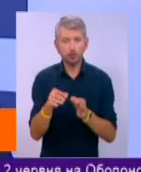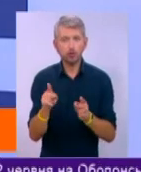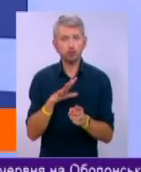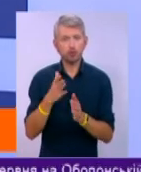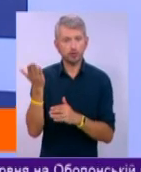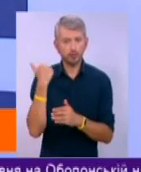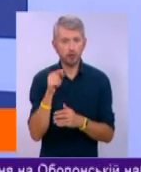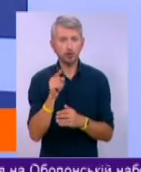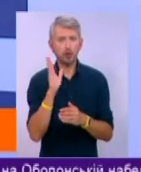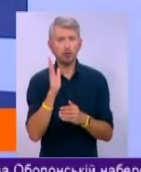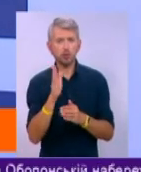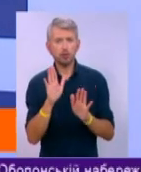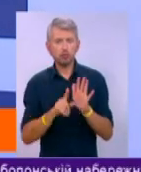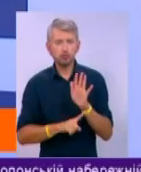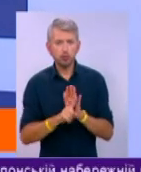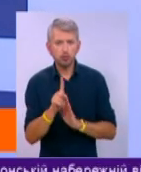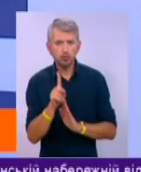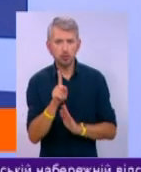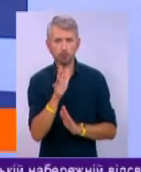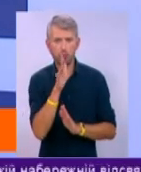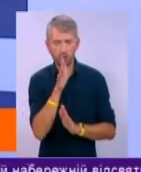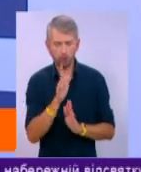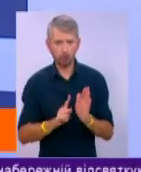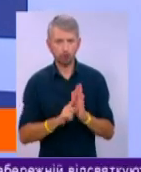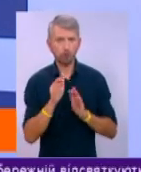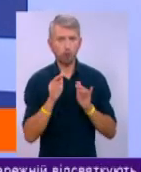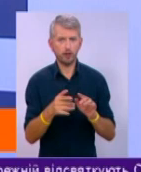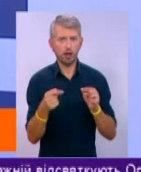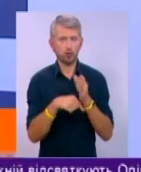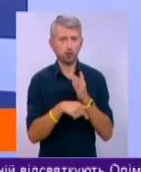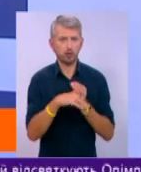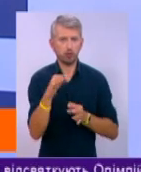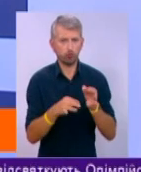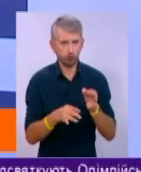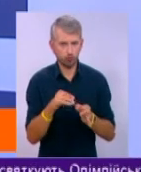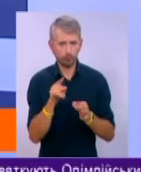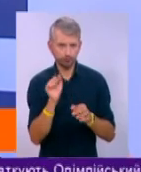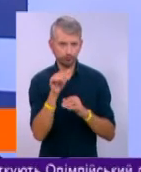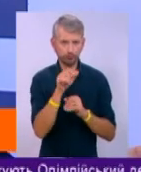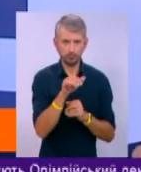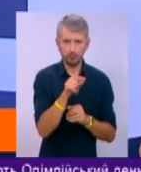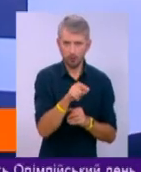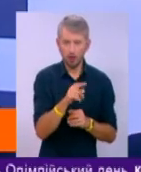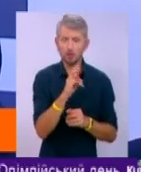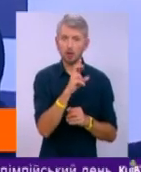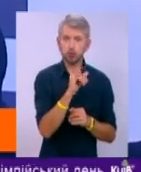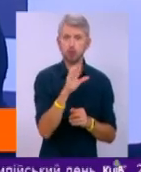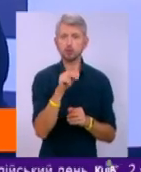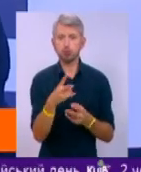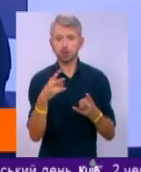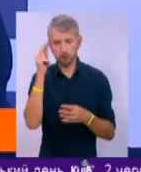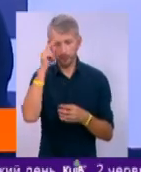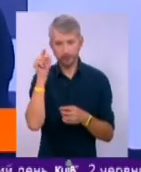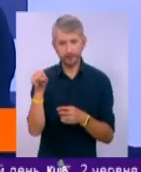були. Вони будуть тільки порушуються з моменту вступу в дію антикорупційного суду. І тому НАБУ і САП потрібно навчитися з